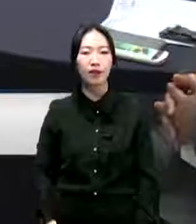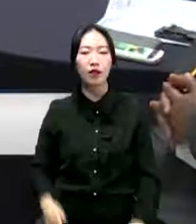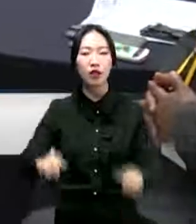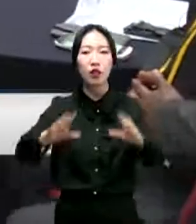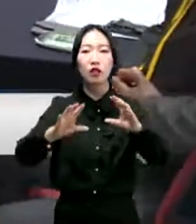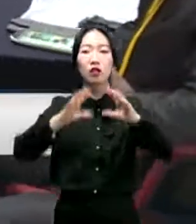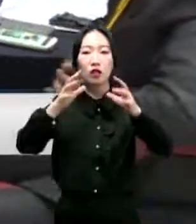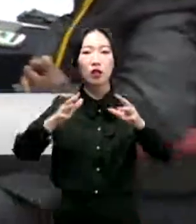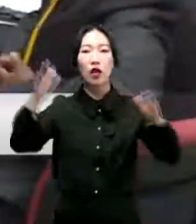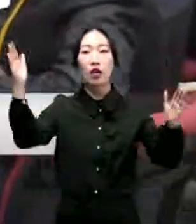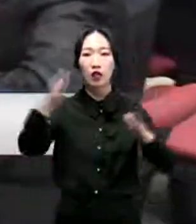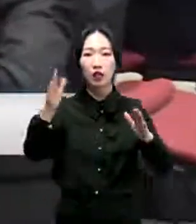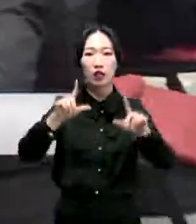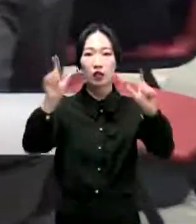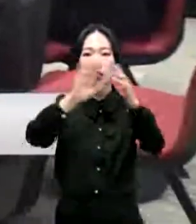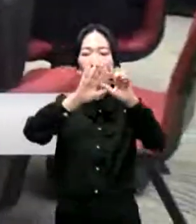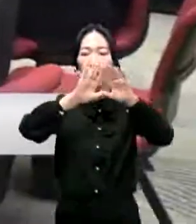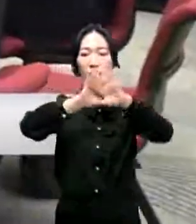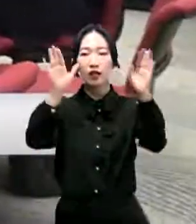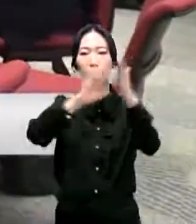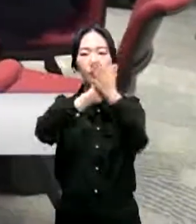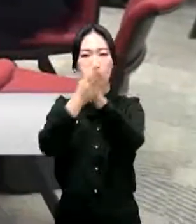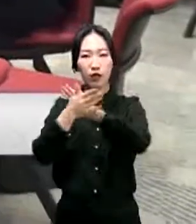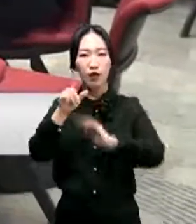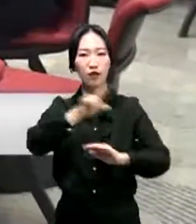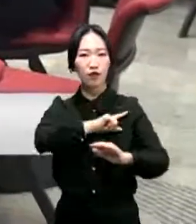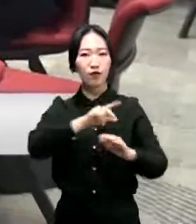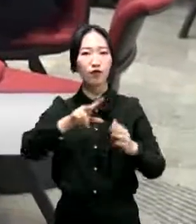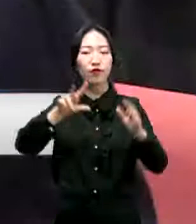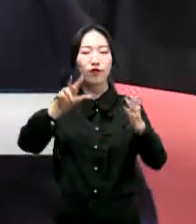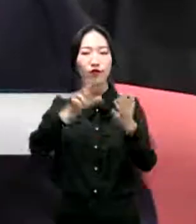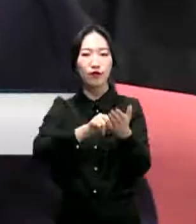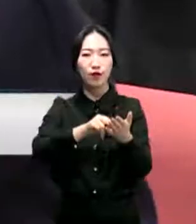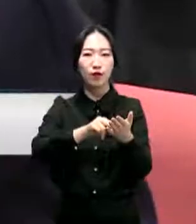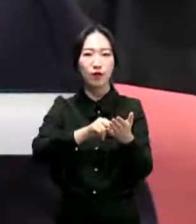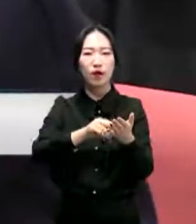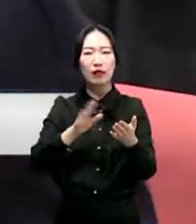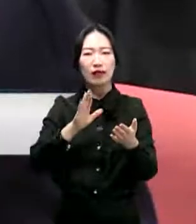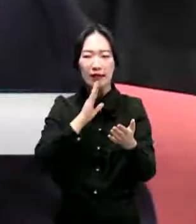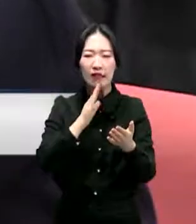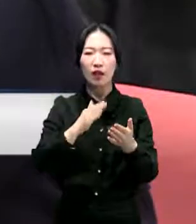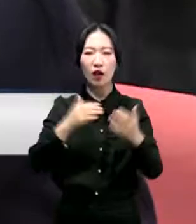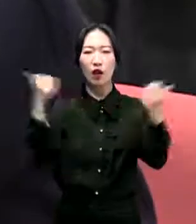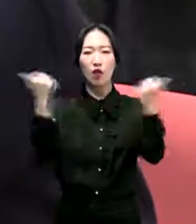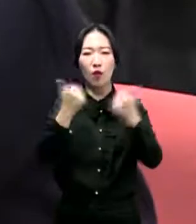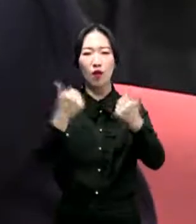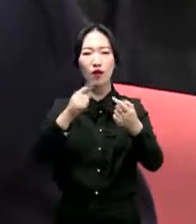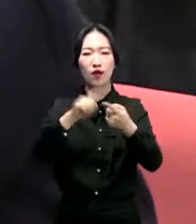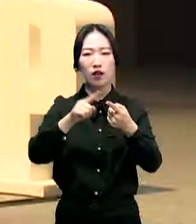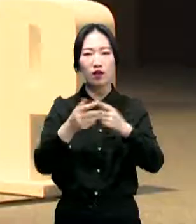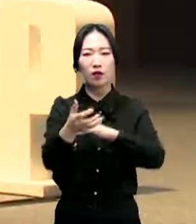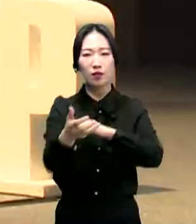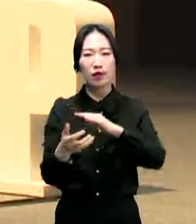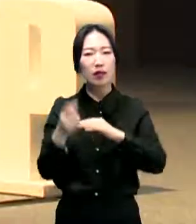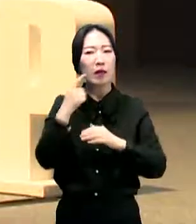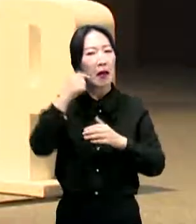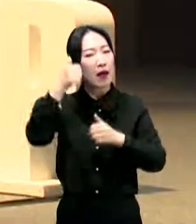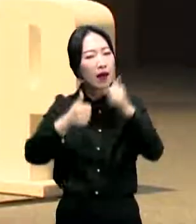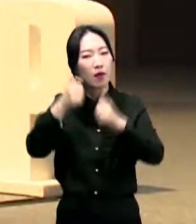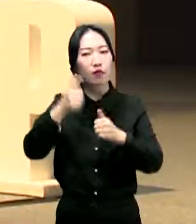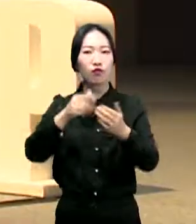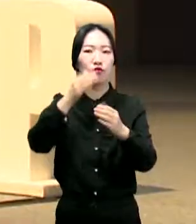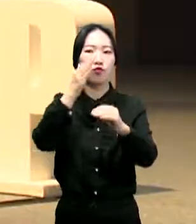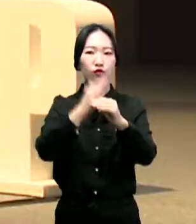세계 학생들이 기후변화를 주제로 유엔 기후변화 협약의 실제 당사국 총회를 재현합니다. 모의 총회의